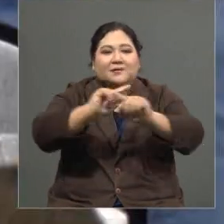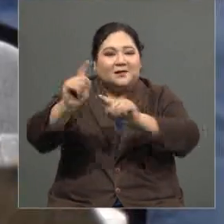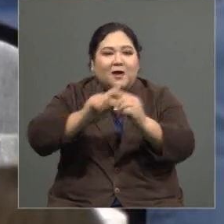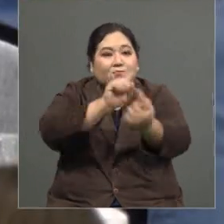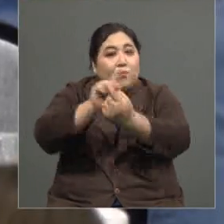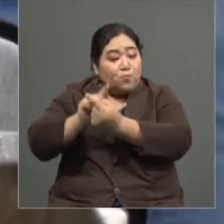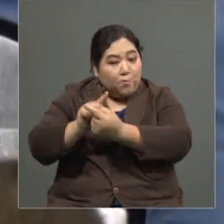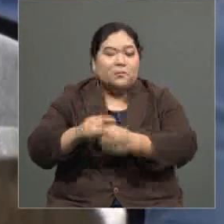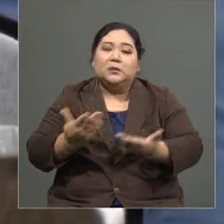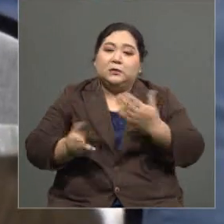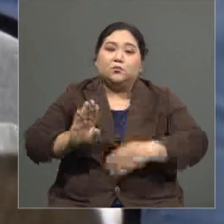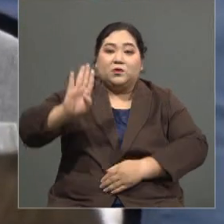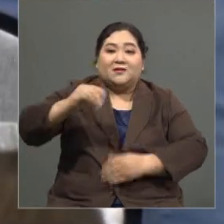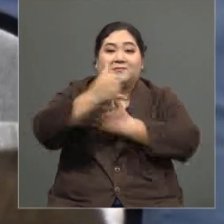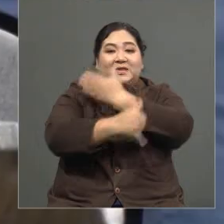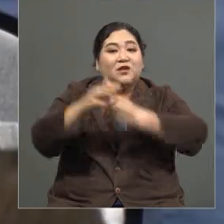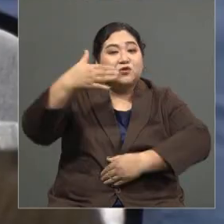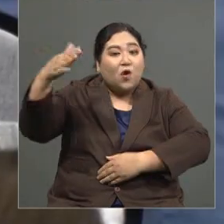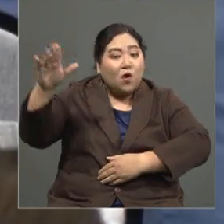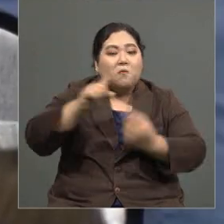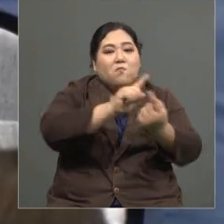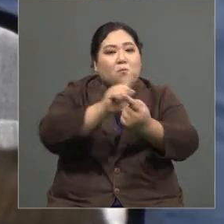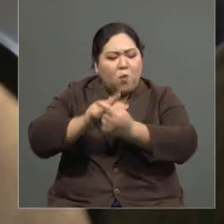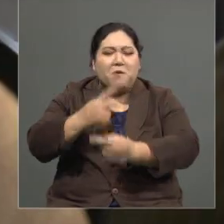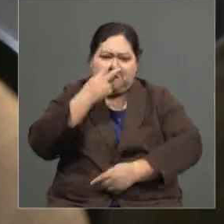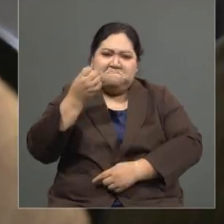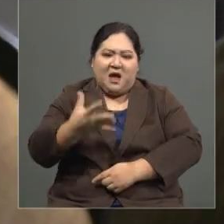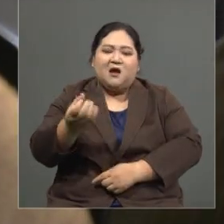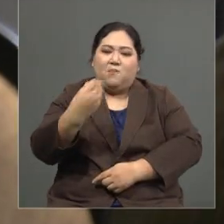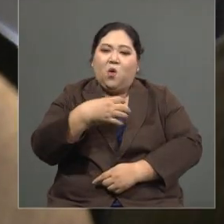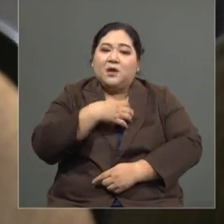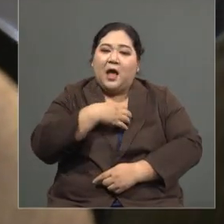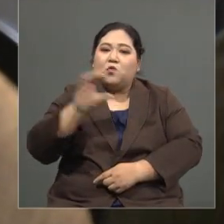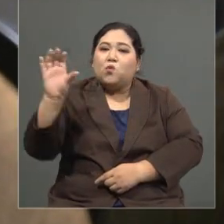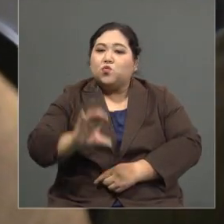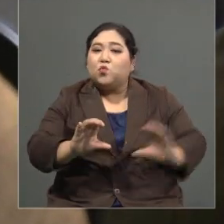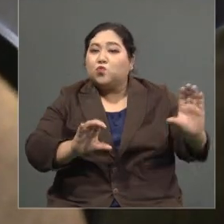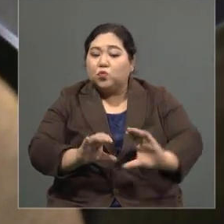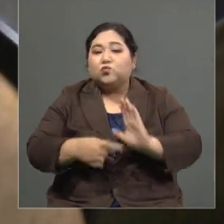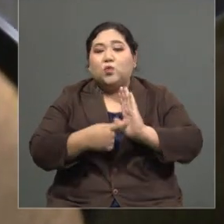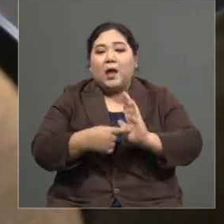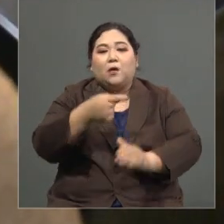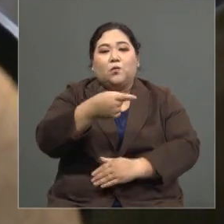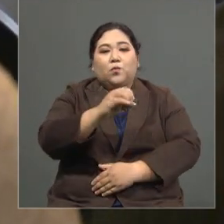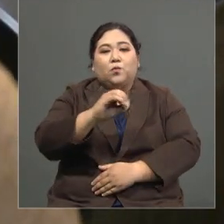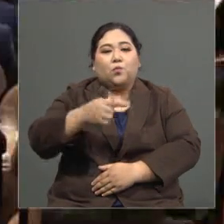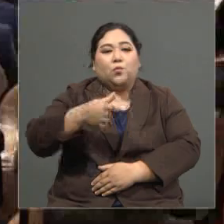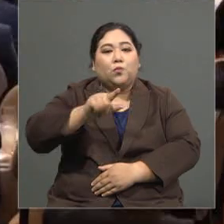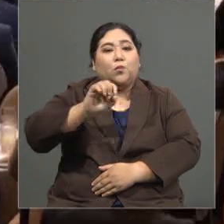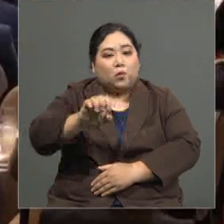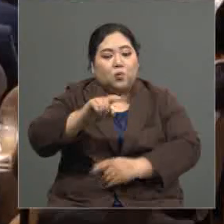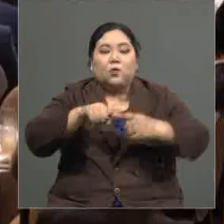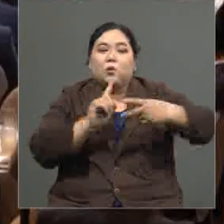ถึงบริษัทต่างชาติส่วนใหญ่ก็มีความต้องการลงทุนในประเทศไทยเช่น MicrosoftGoogleที่จะมาลงทุนเรื่อง